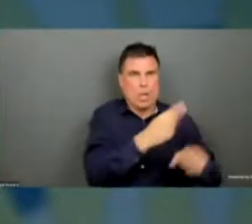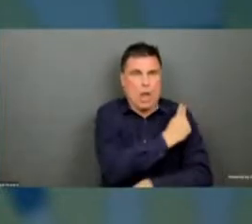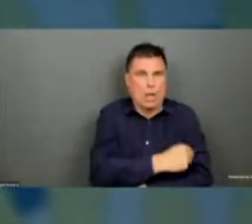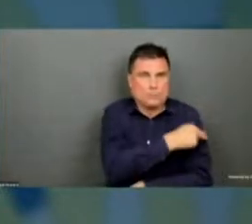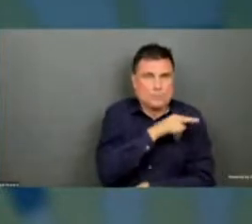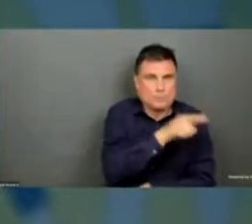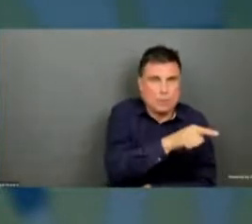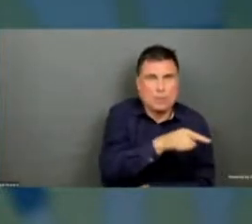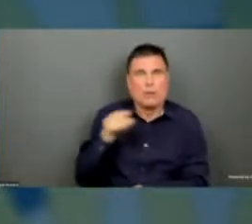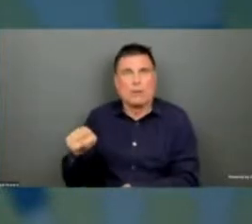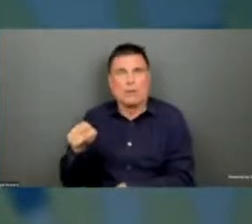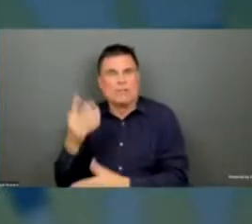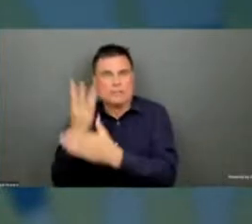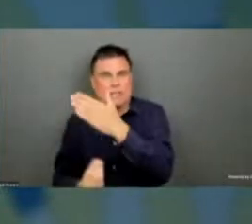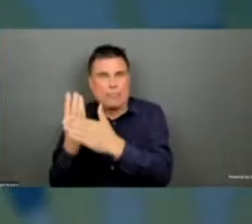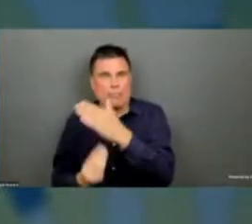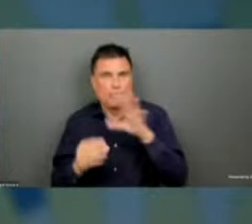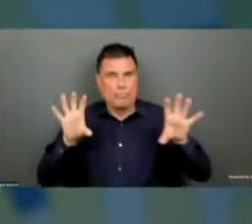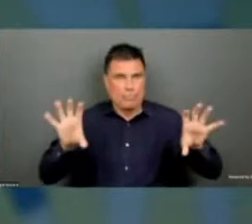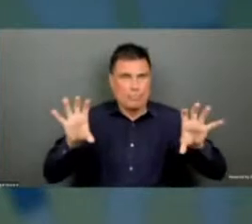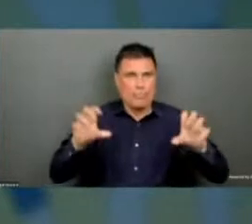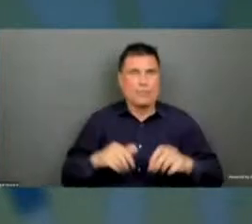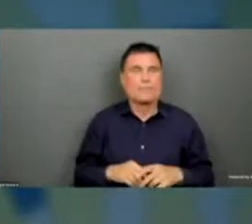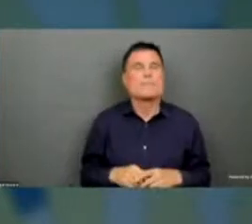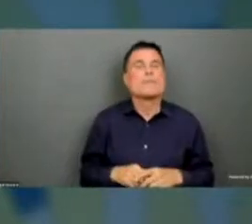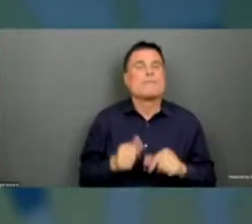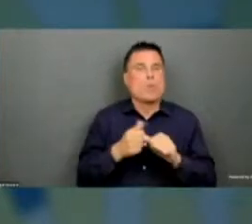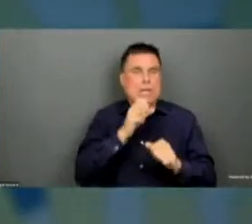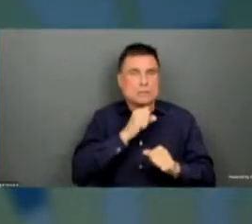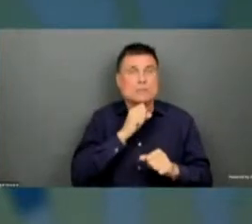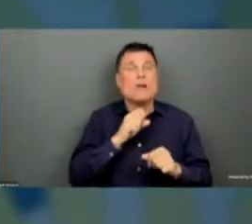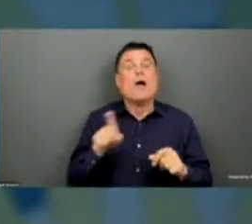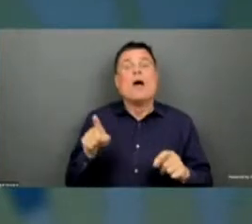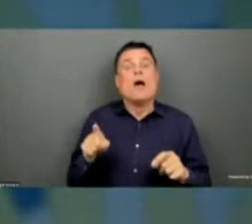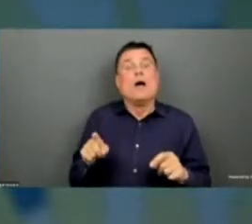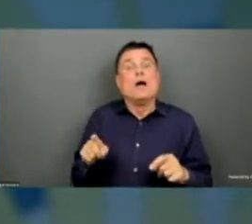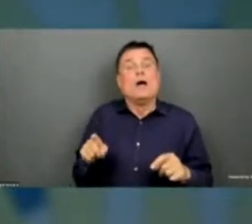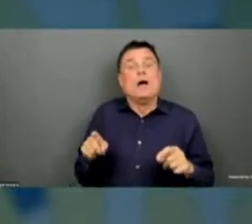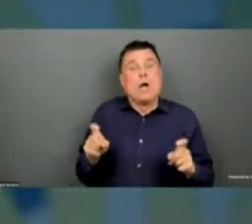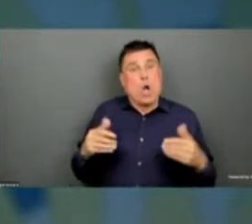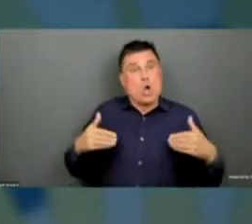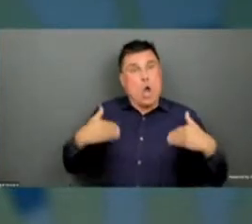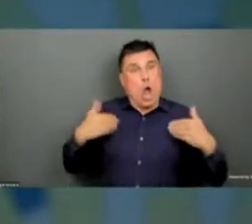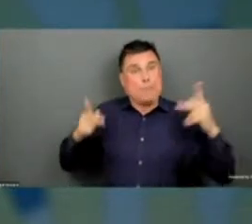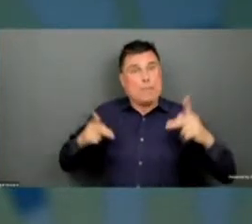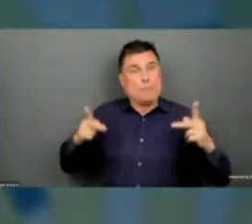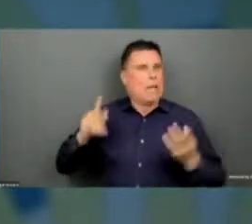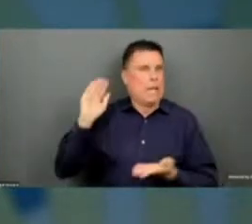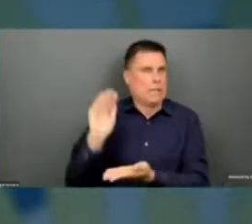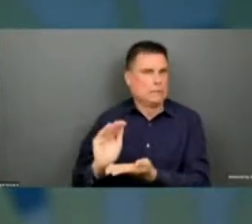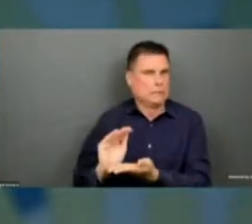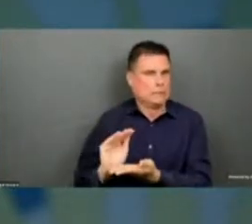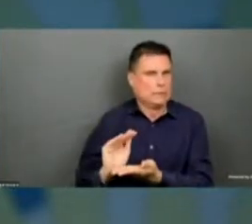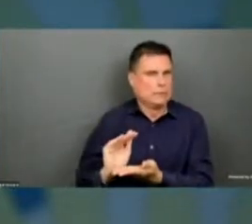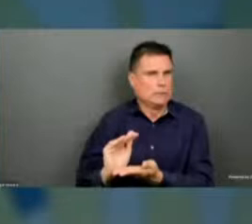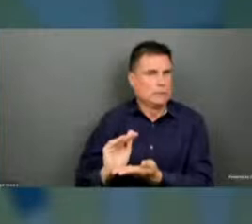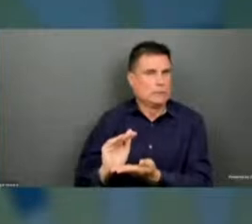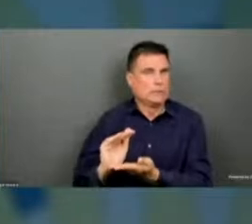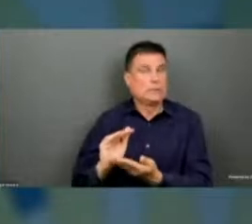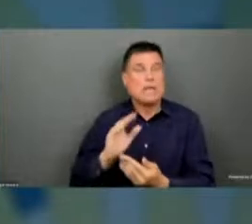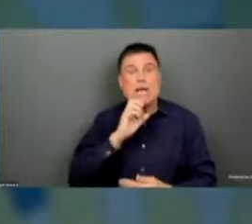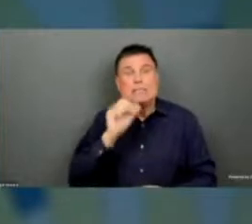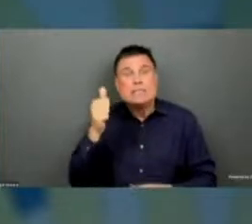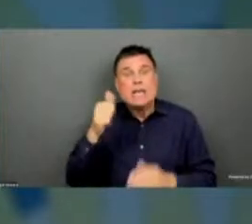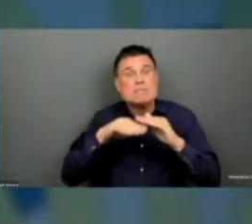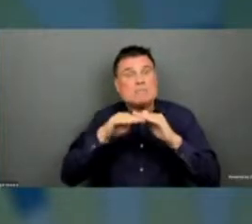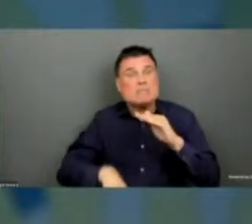是住院，黄颜色的是表示阳性率整个 BC 省的年龄是用蓝色，比如说小10